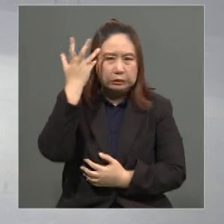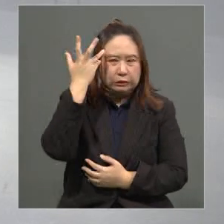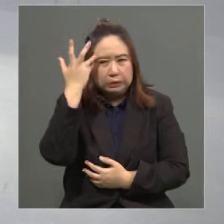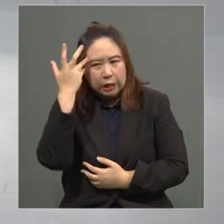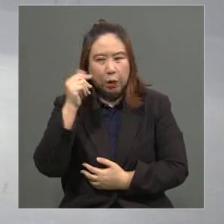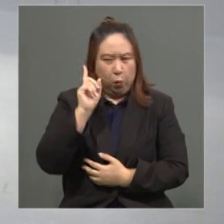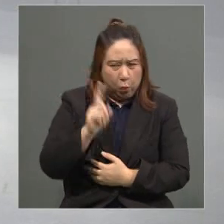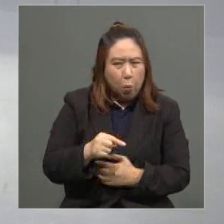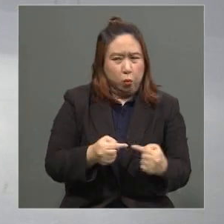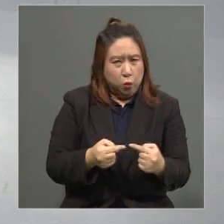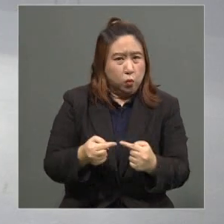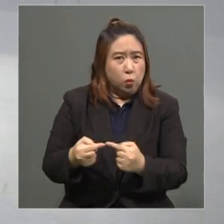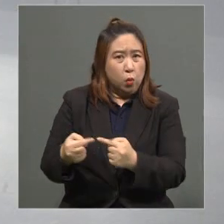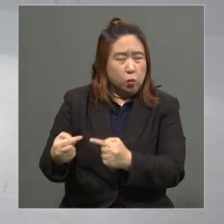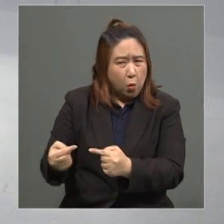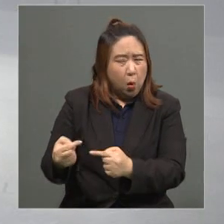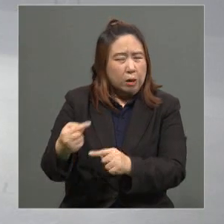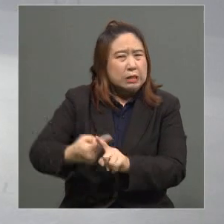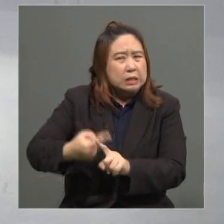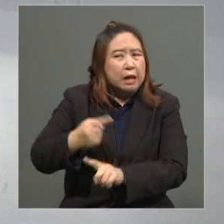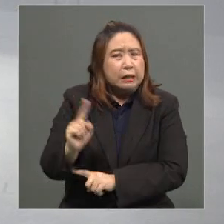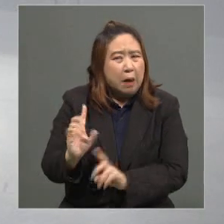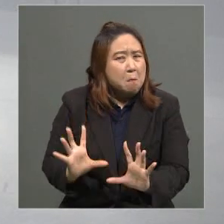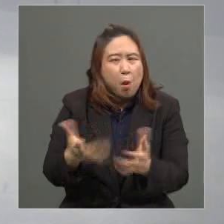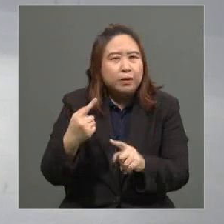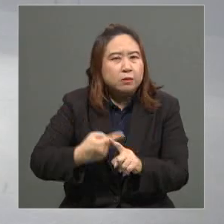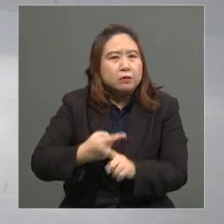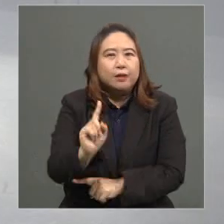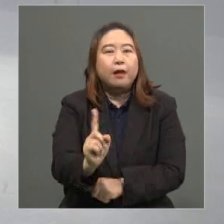าจะต้องพระเชิญแบบนี้ไปจนถึงประมาณเดือนไหนครั พ. อ. คะ